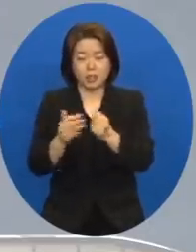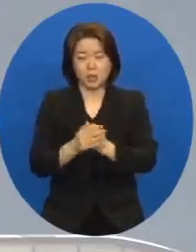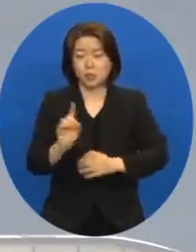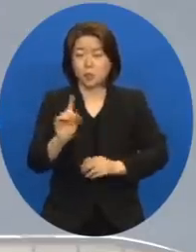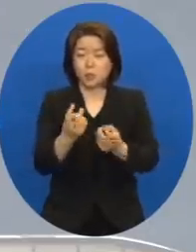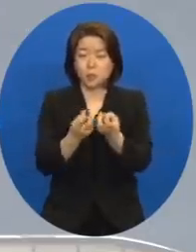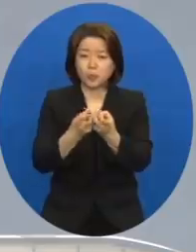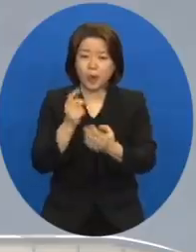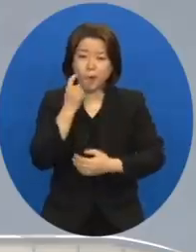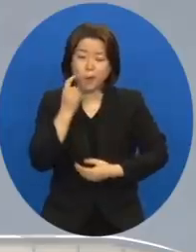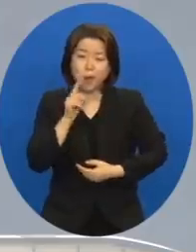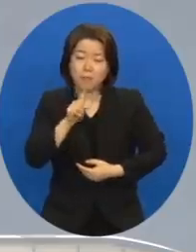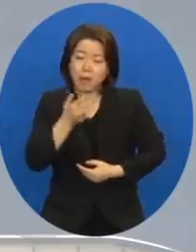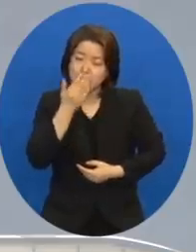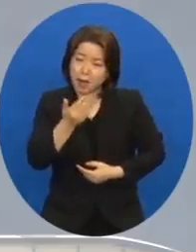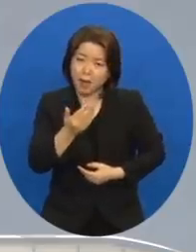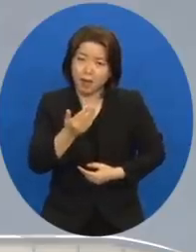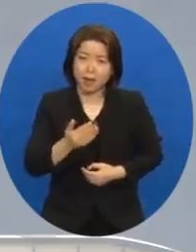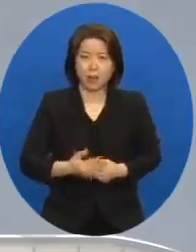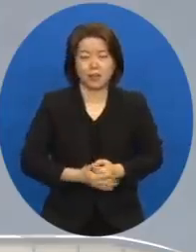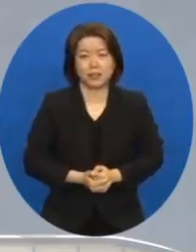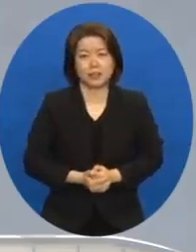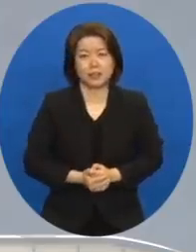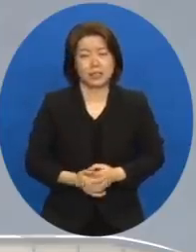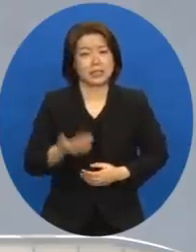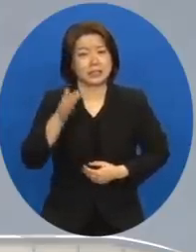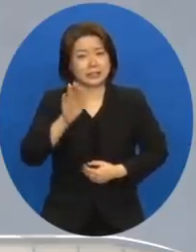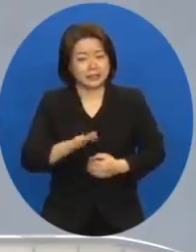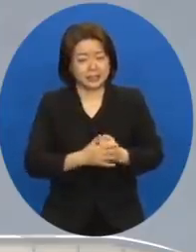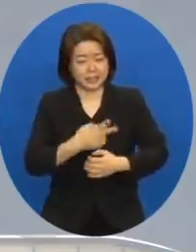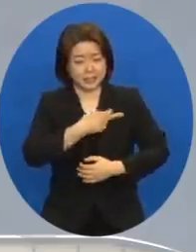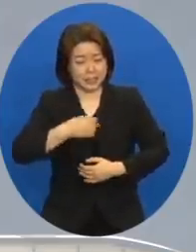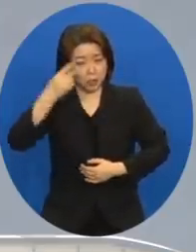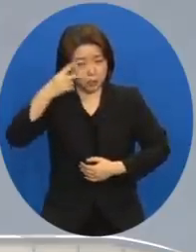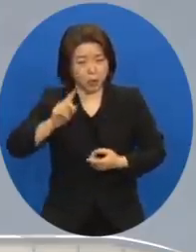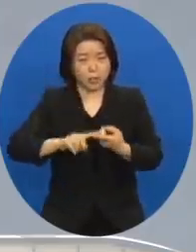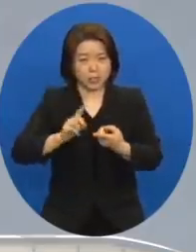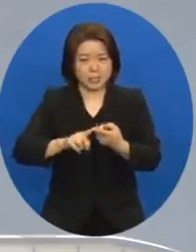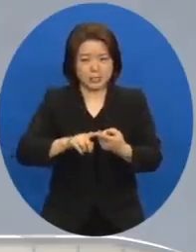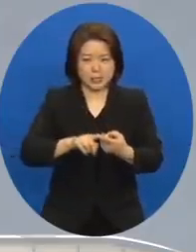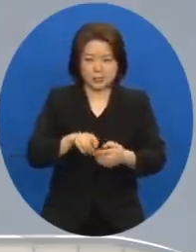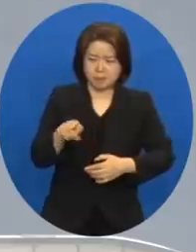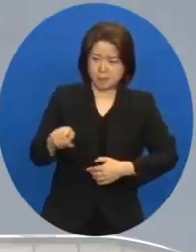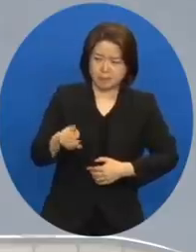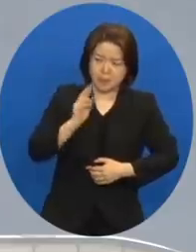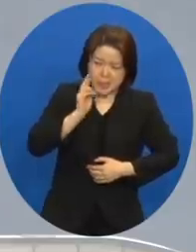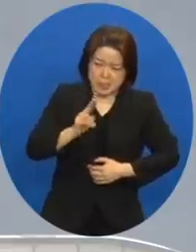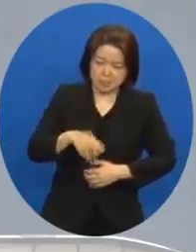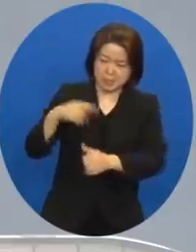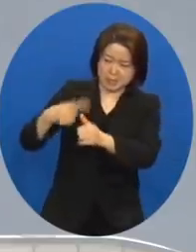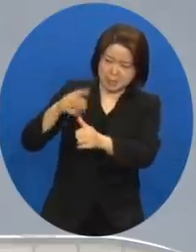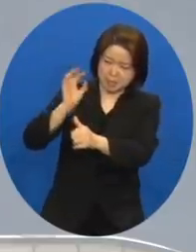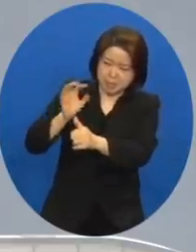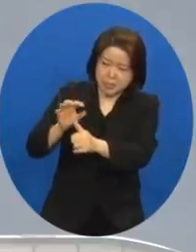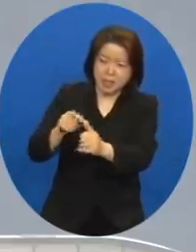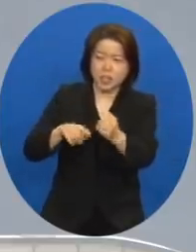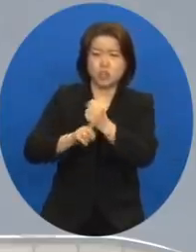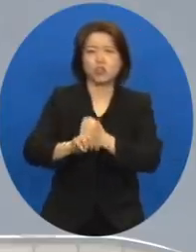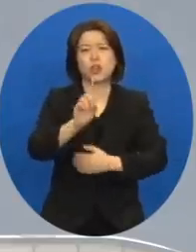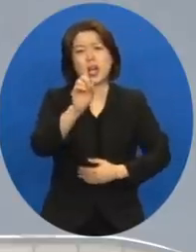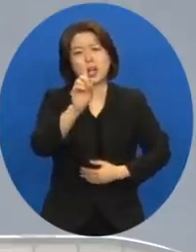거짓말 장이 1 수 있겠습니까 그런데 사도 바울에 대해서 이렇게까지 비난하는 이유는 하나에요